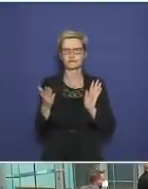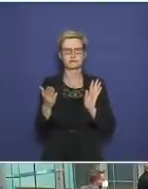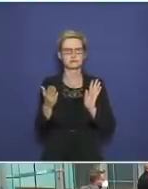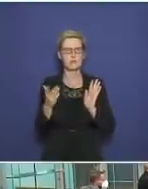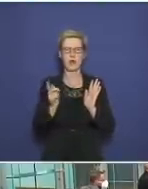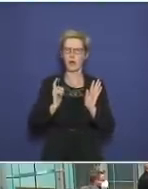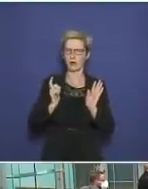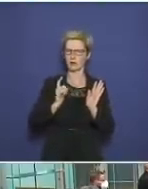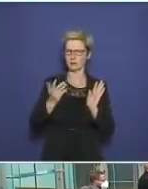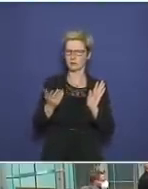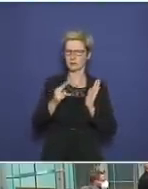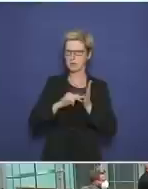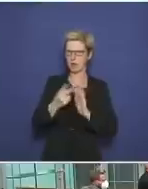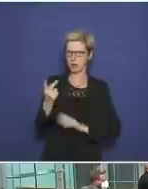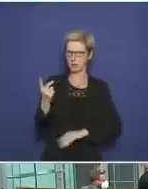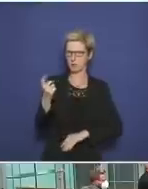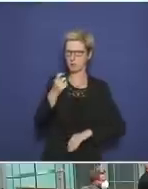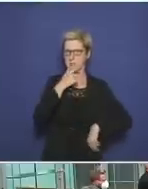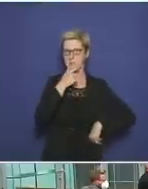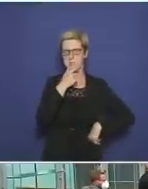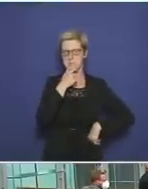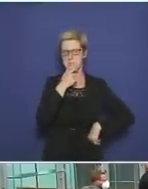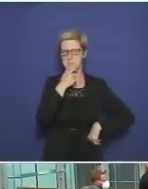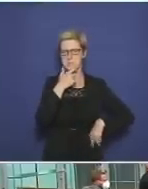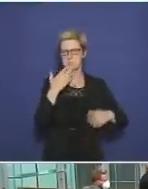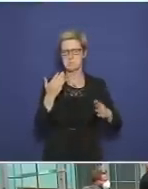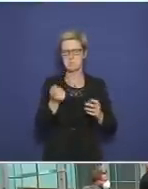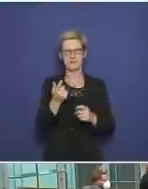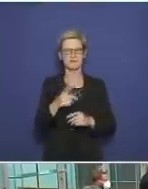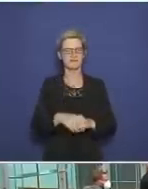Wollte eigentlich da sein.